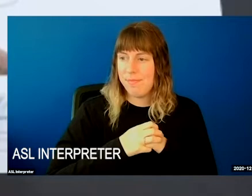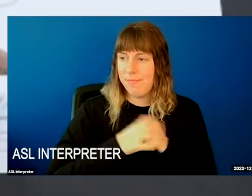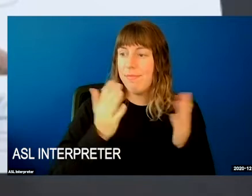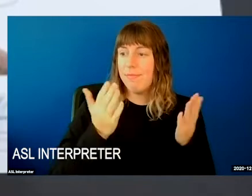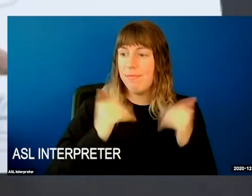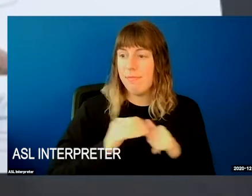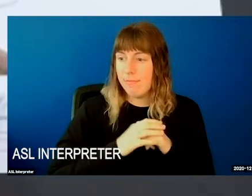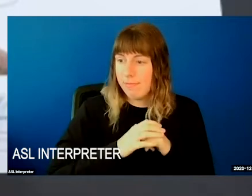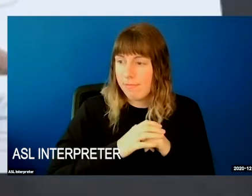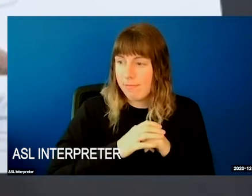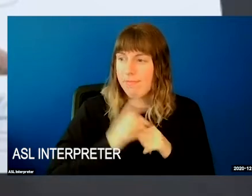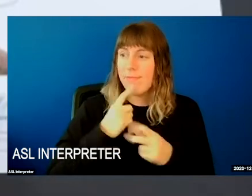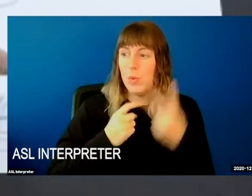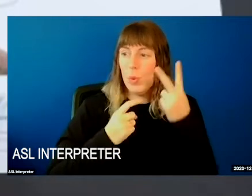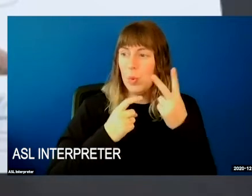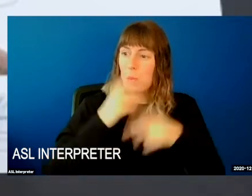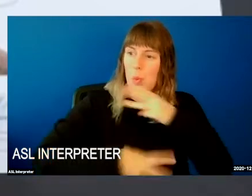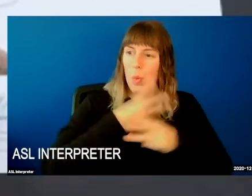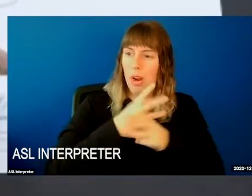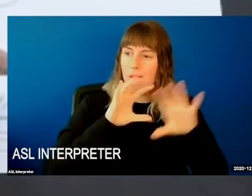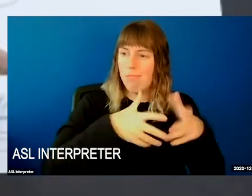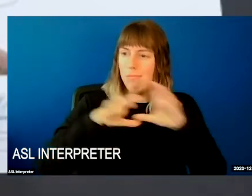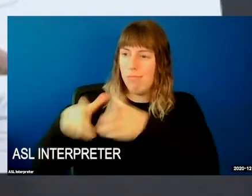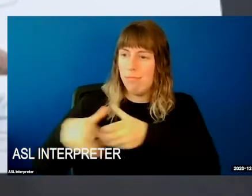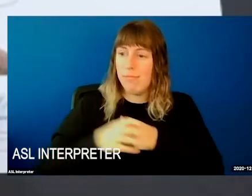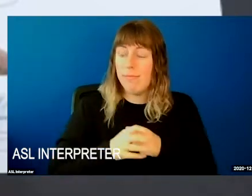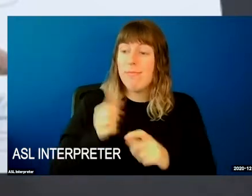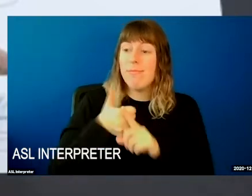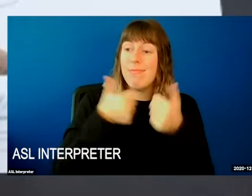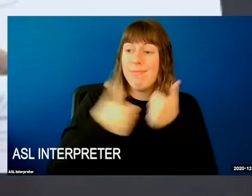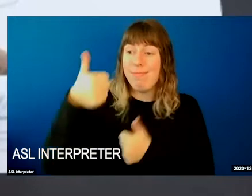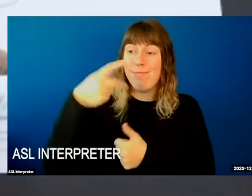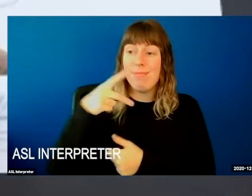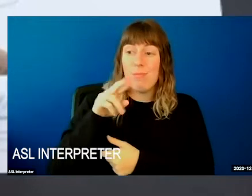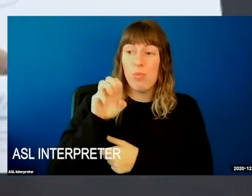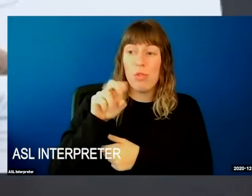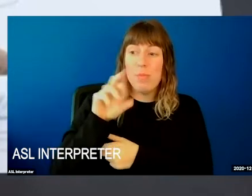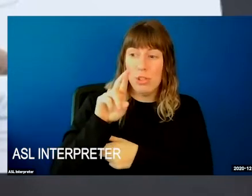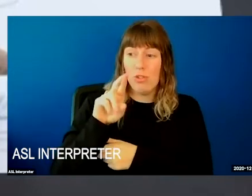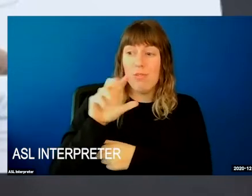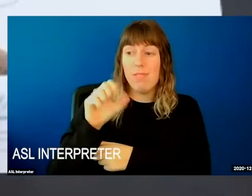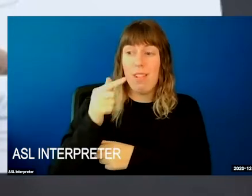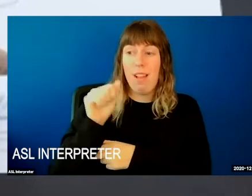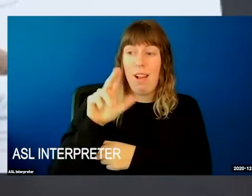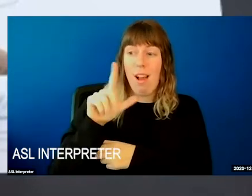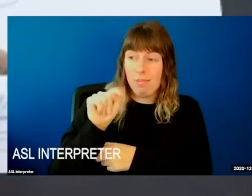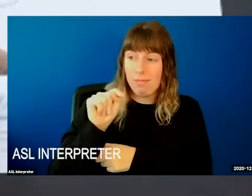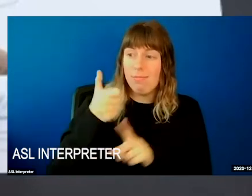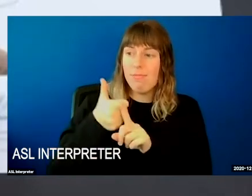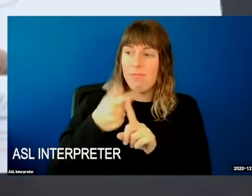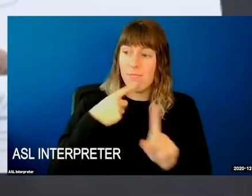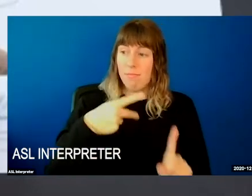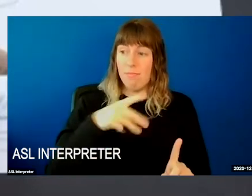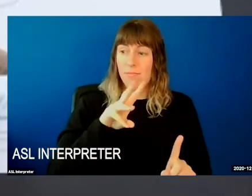Donc, pour donner un peu de contexte, comment ça fonctionne au Québec puis au Canada, hein, c'est la même problématique